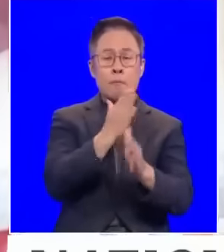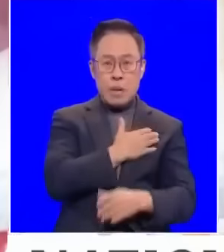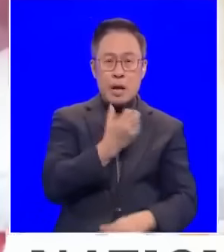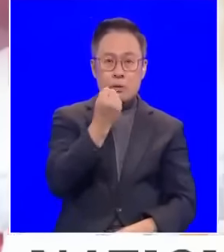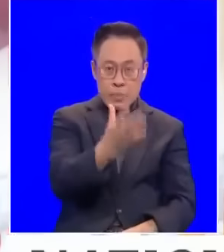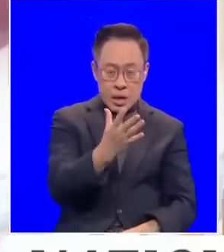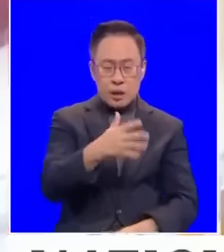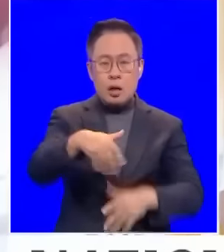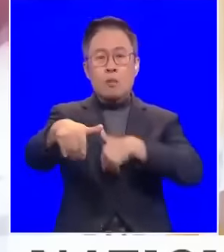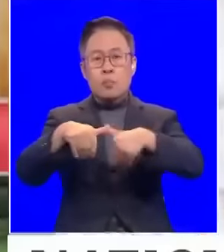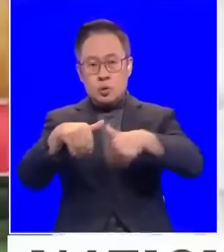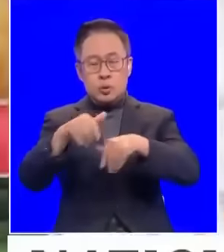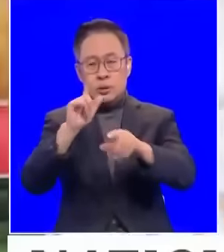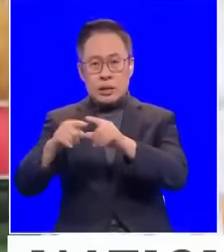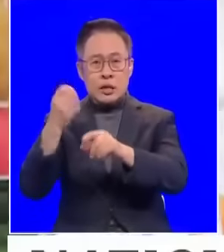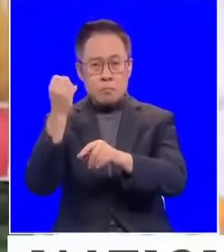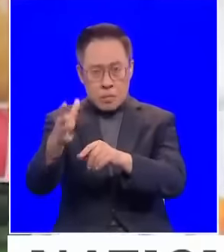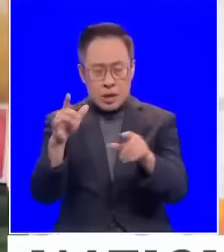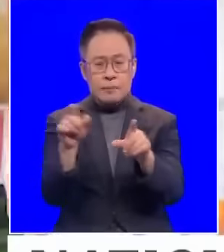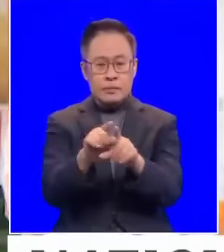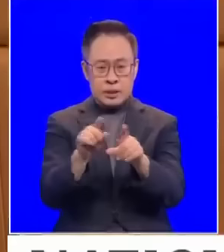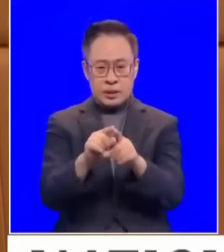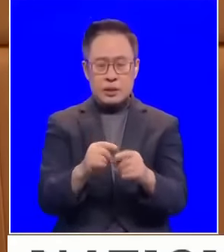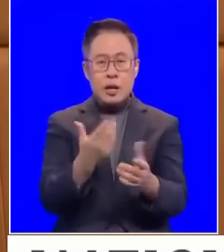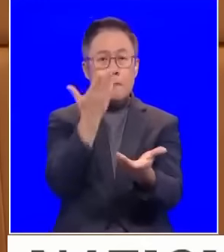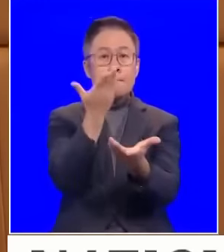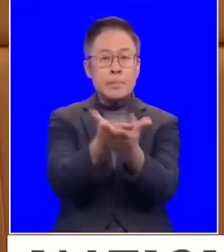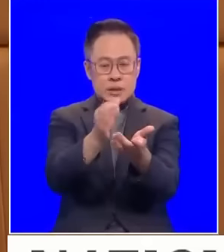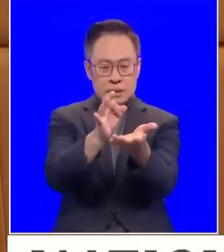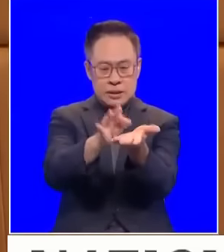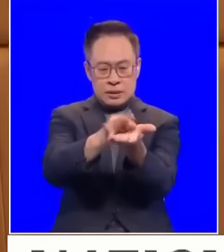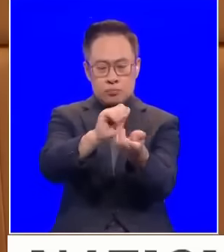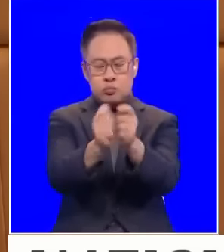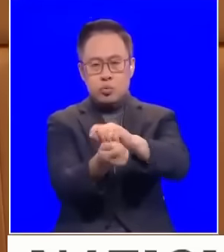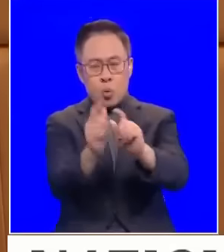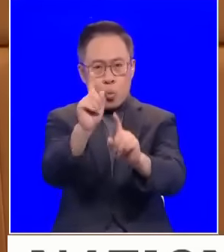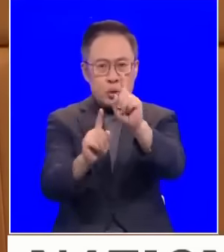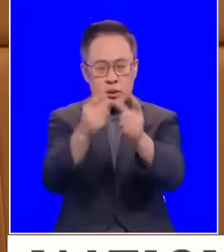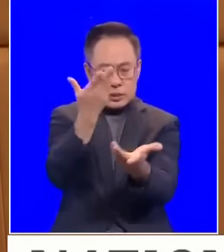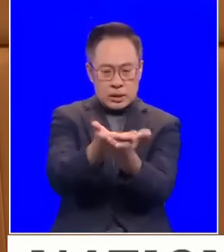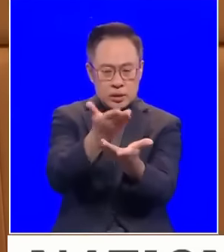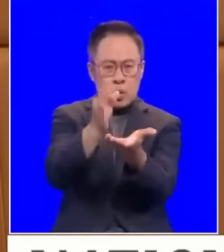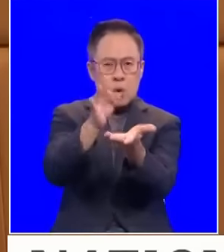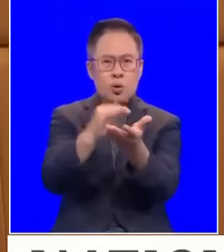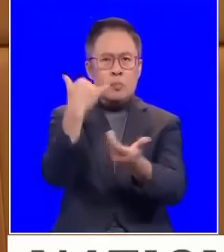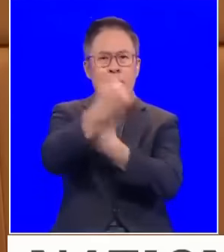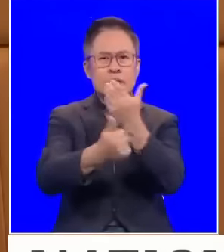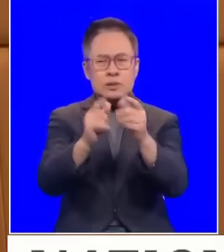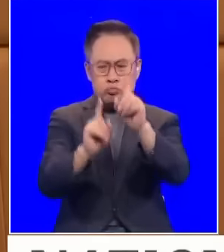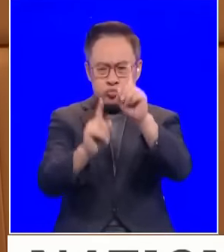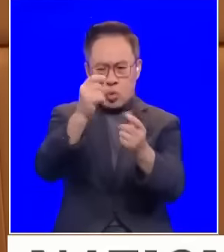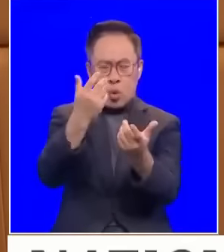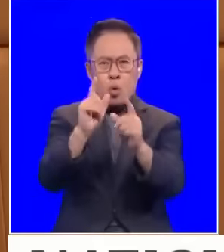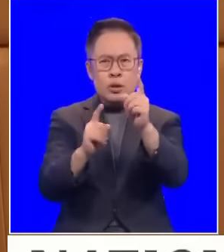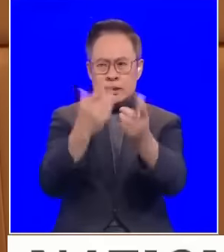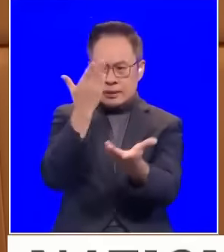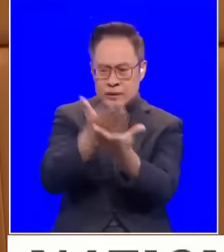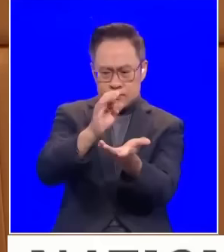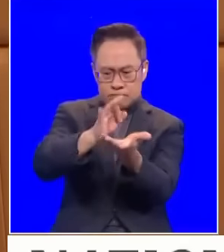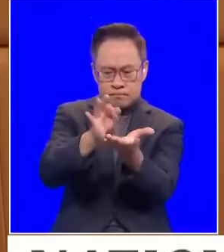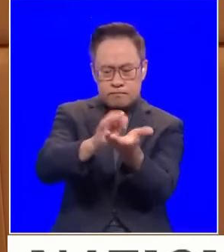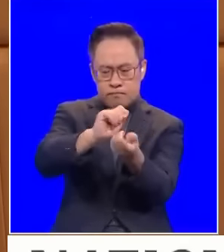าทางกฎหมายเป็นเรื่องของการเทรดค่าเงินนะคะซึ่งข้อมูลมีความพร้อมตั้งนานแล้วก็ได้ส่งข้อมูลไปยังท